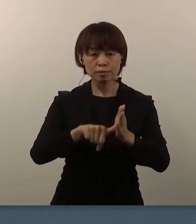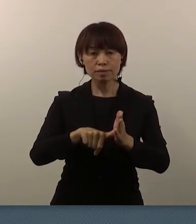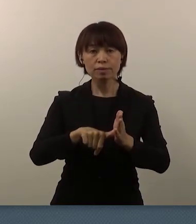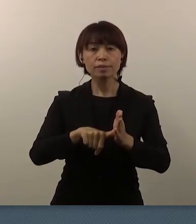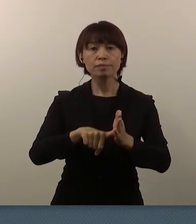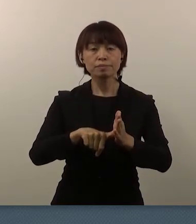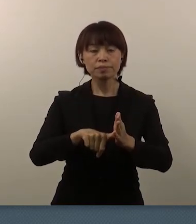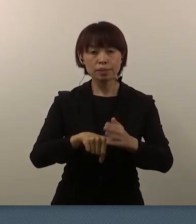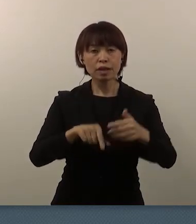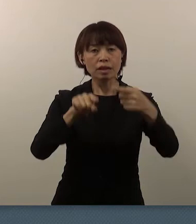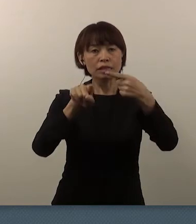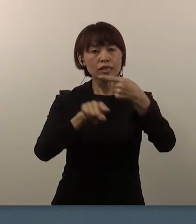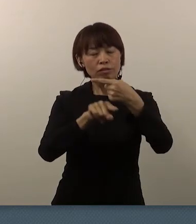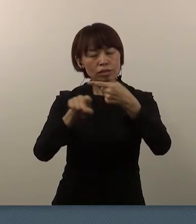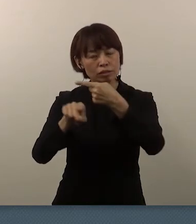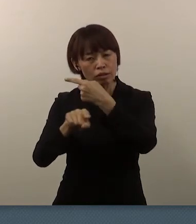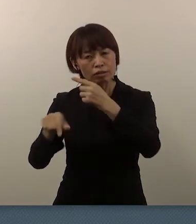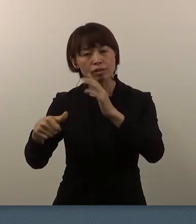人のお名前を普通に